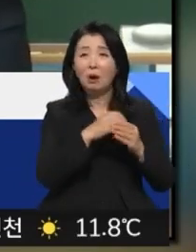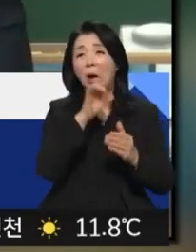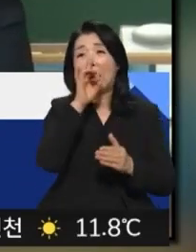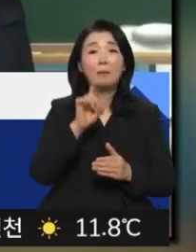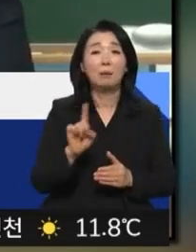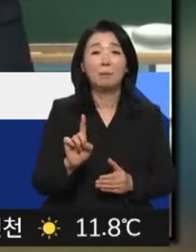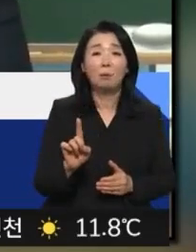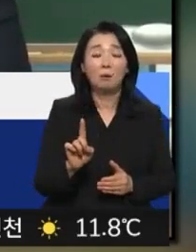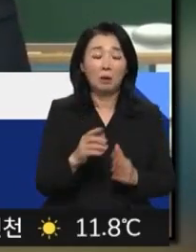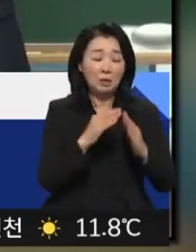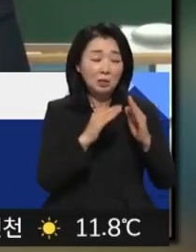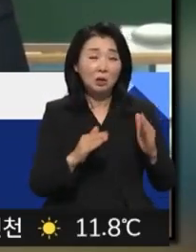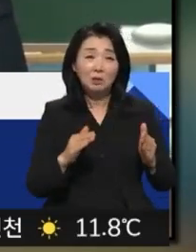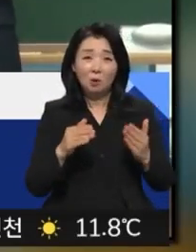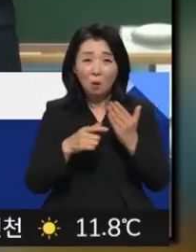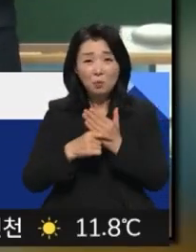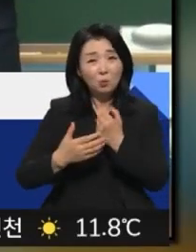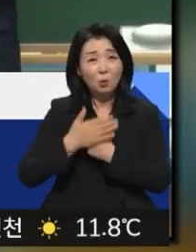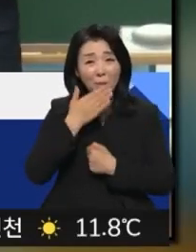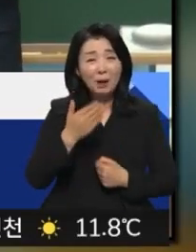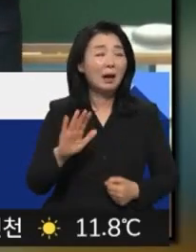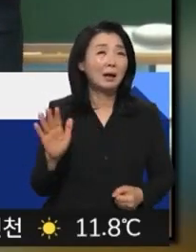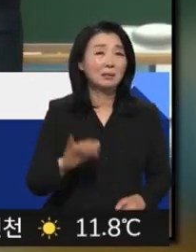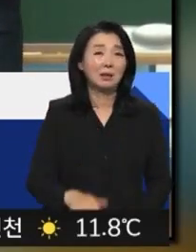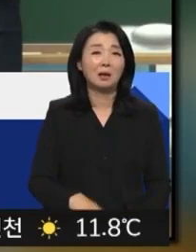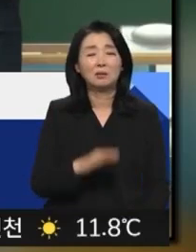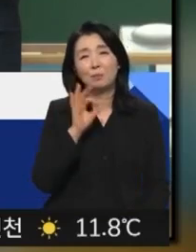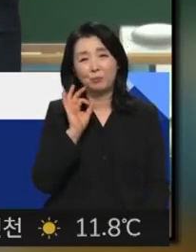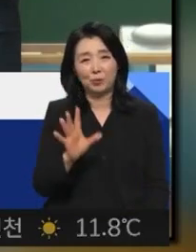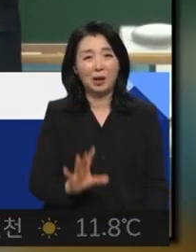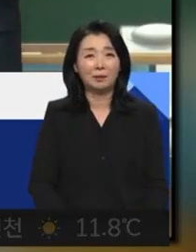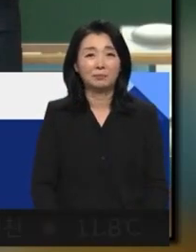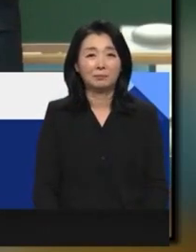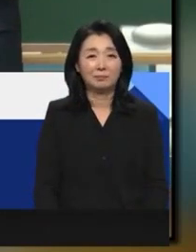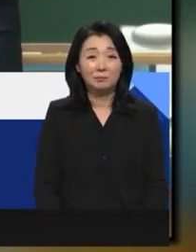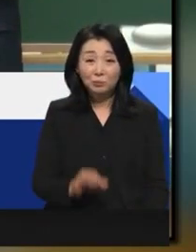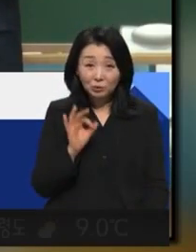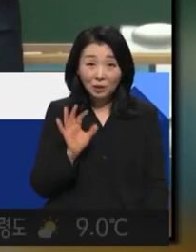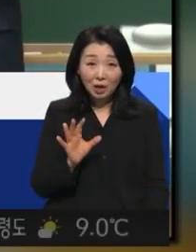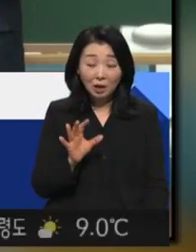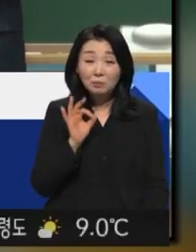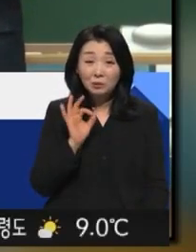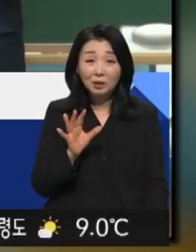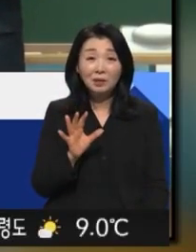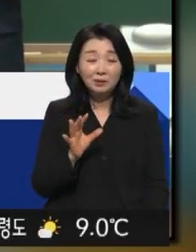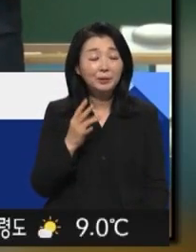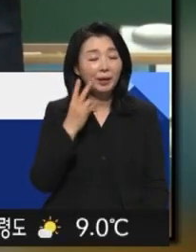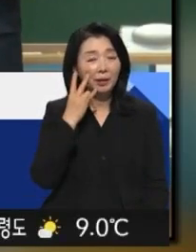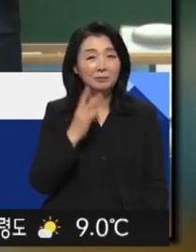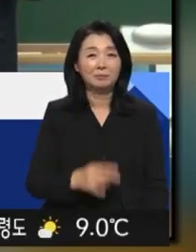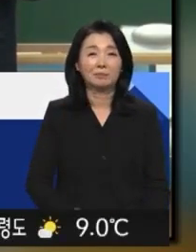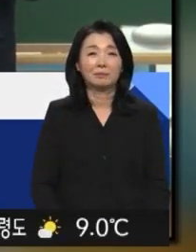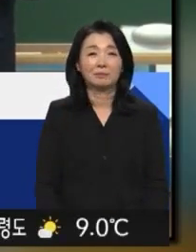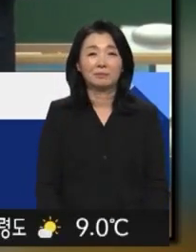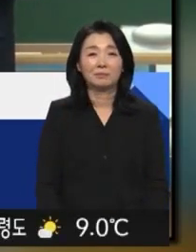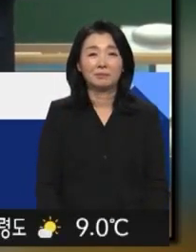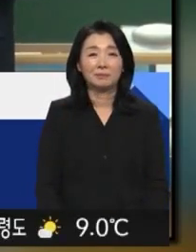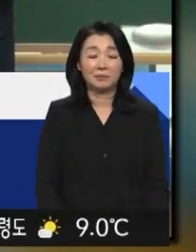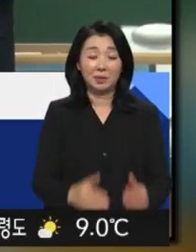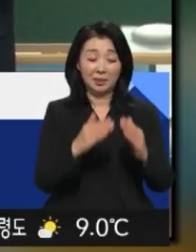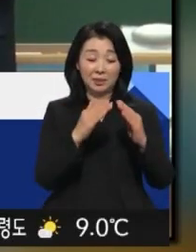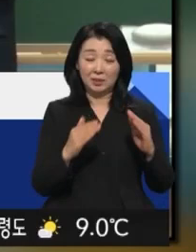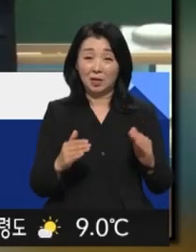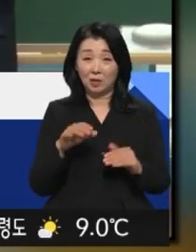그런다고 전라도 표가 나올 줄 압니까? 그건 불가능합니다. 불가능해요? 예. 불가능하죠? 예, 불가능합니다. 불가능하죠. 전라도에